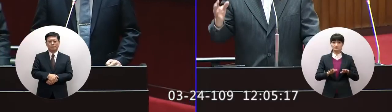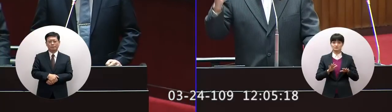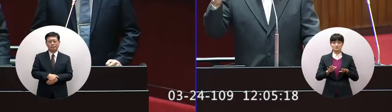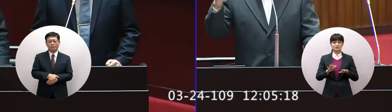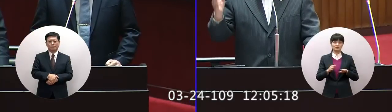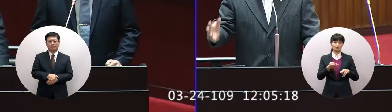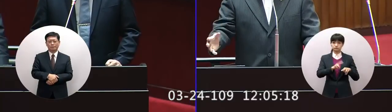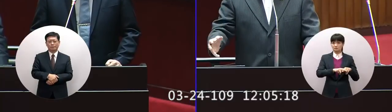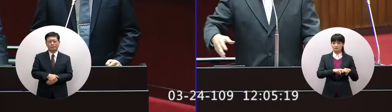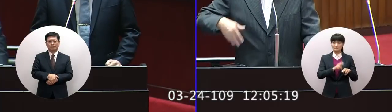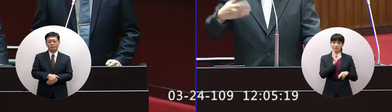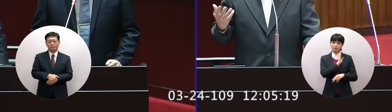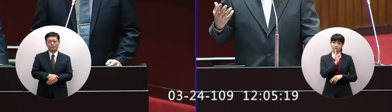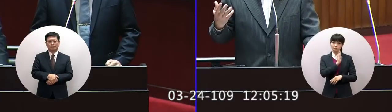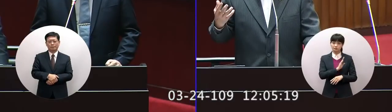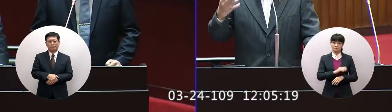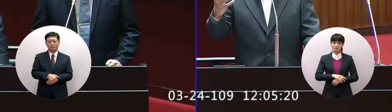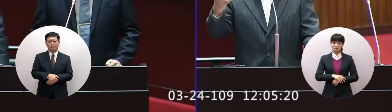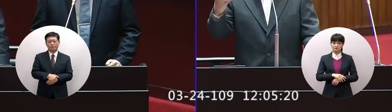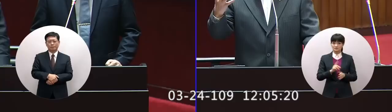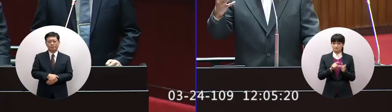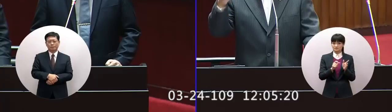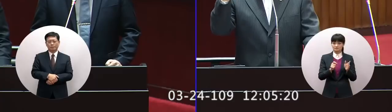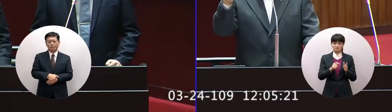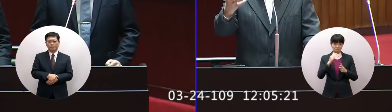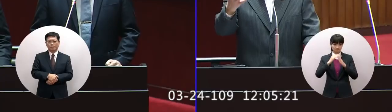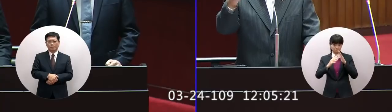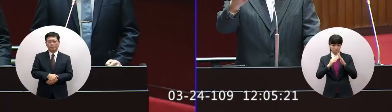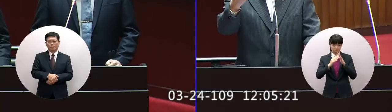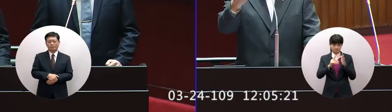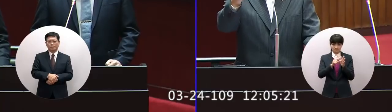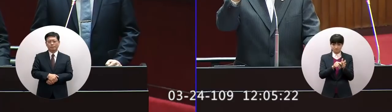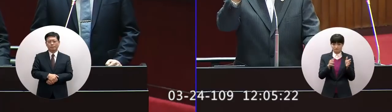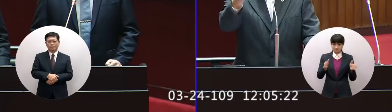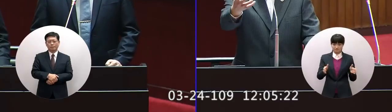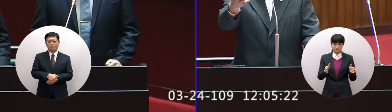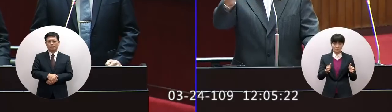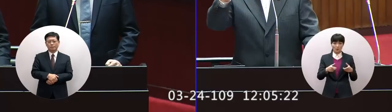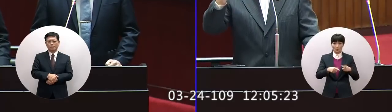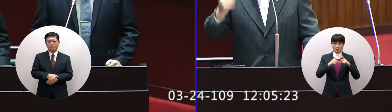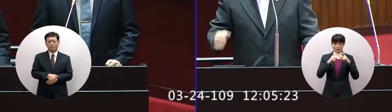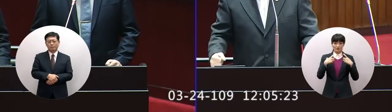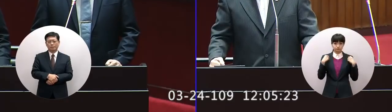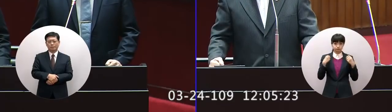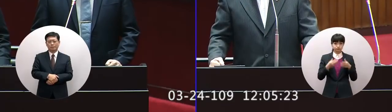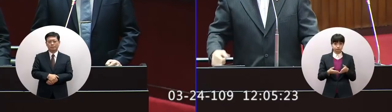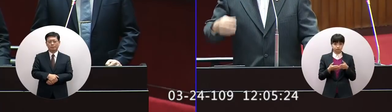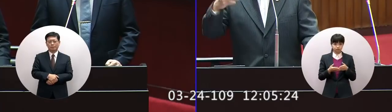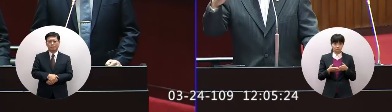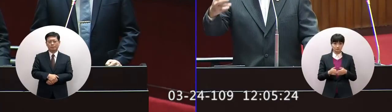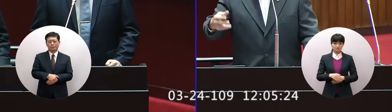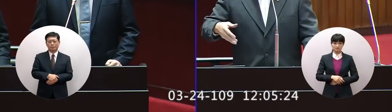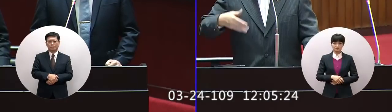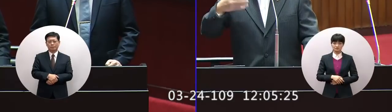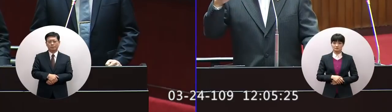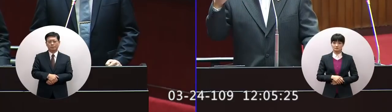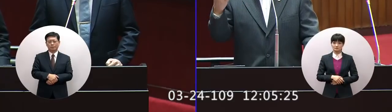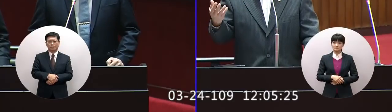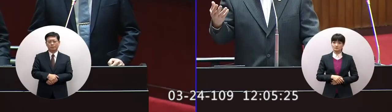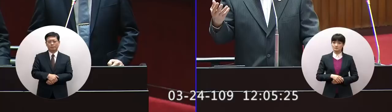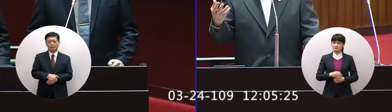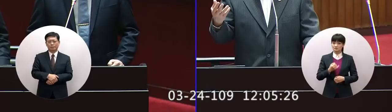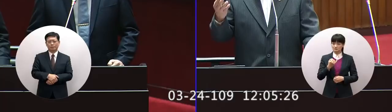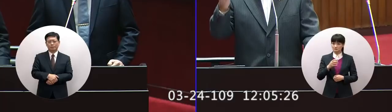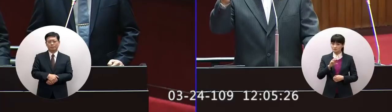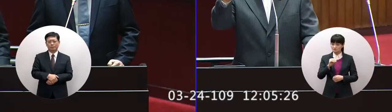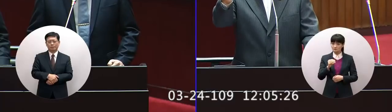那里，暂时恢复作战的时候，这些军法官从哪里找回来？他还有没有累积这